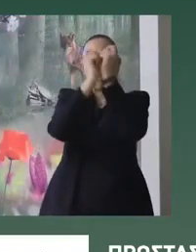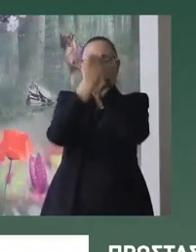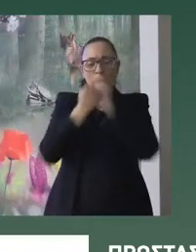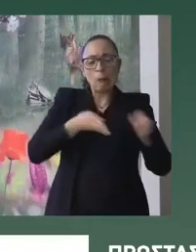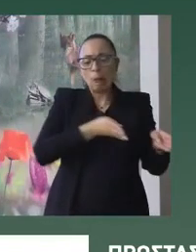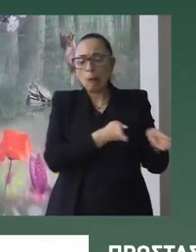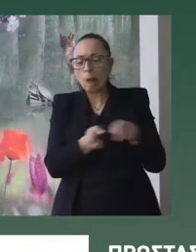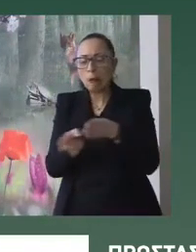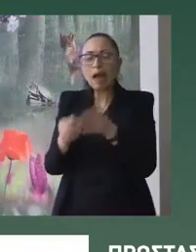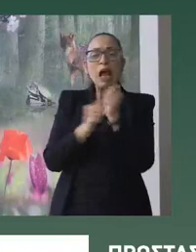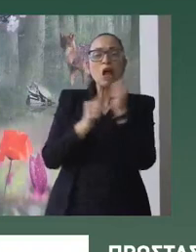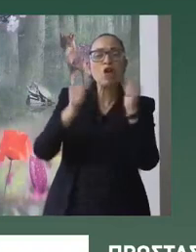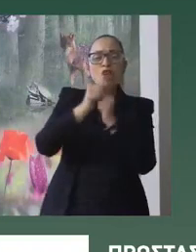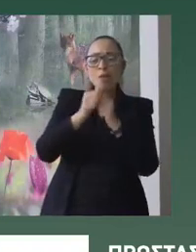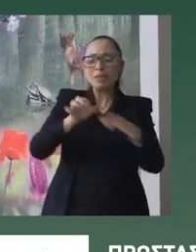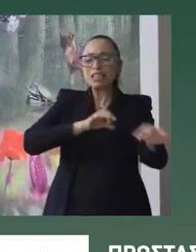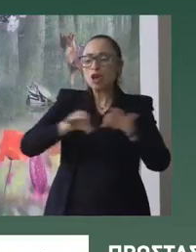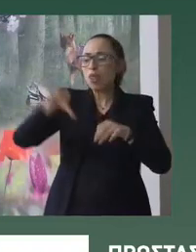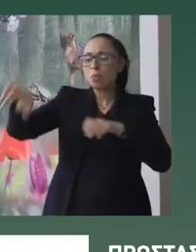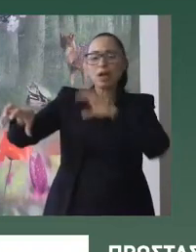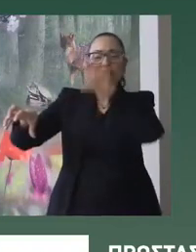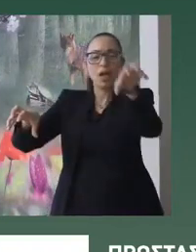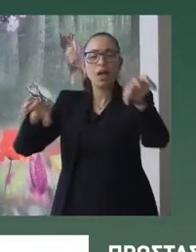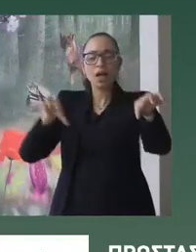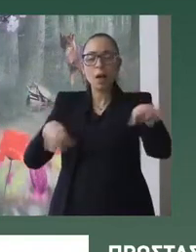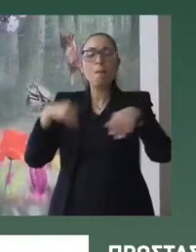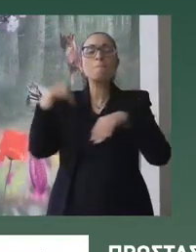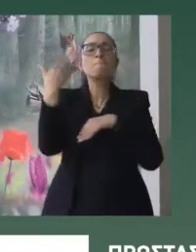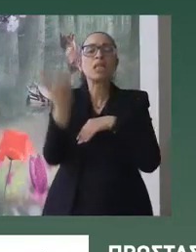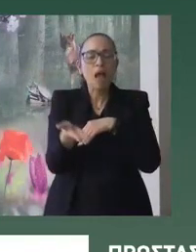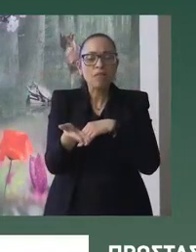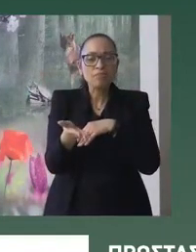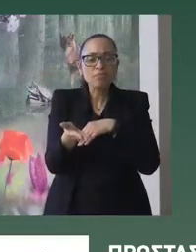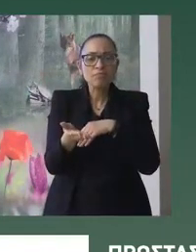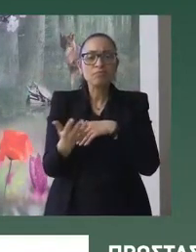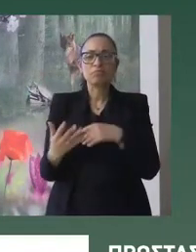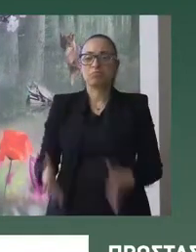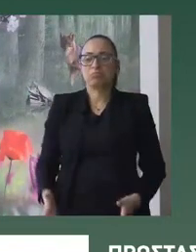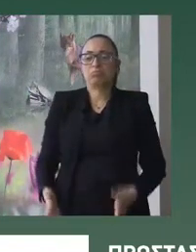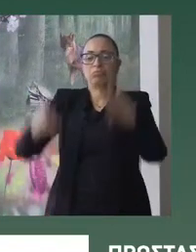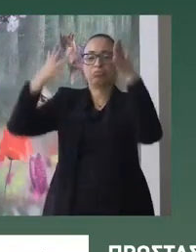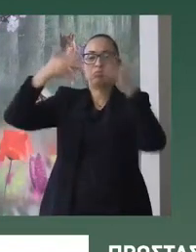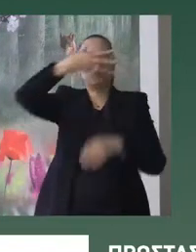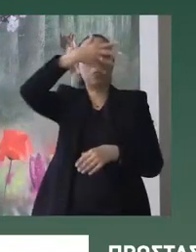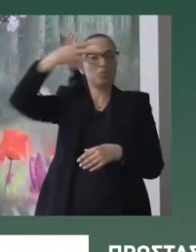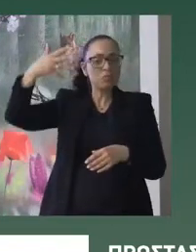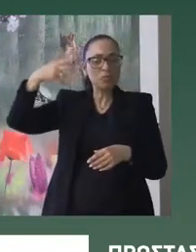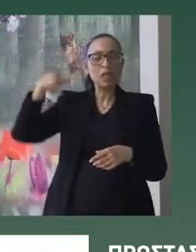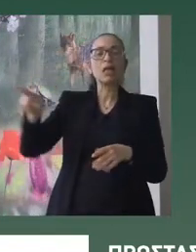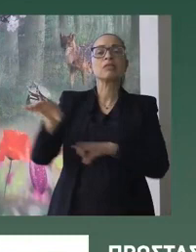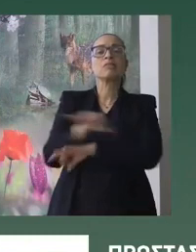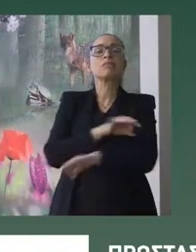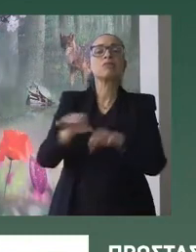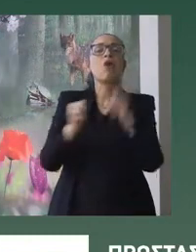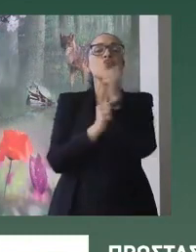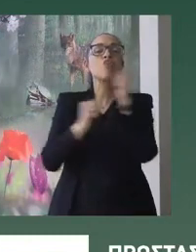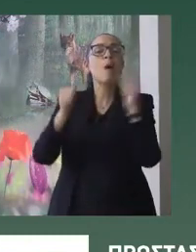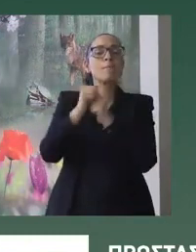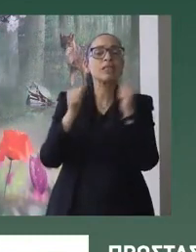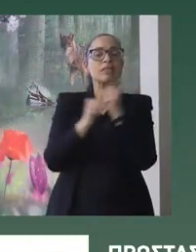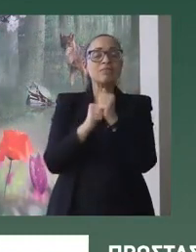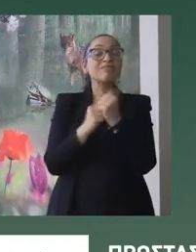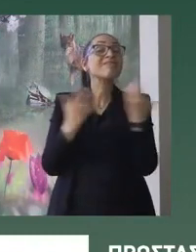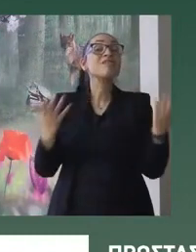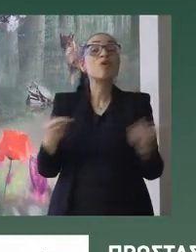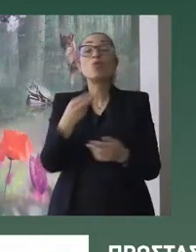και η οικοδόμηση όλων των οικοπαίδων που υπήρχαν στην πόλη. Και στη συνέχεια ήρθε το πενταόροφο κτίριο, ήρθε ο συντελεστής δόμησης. Άρα λοιπόν